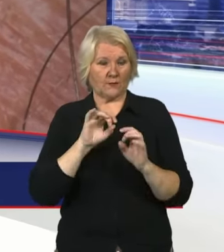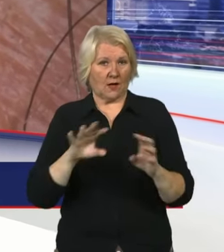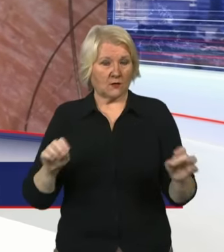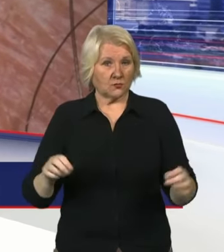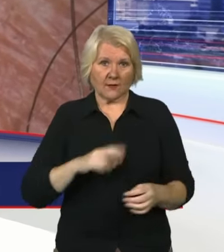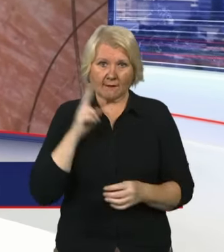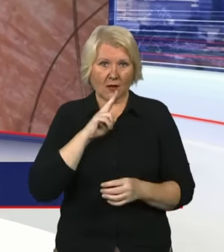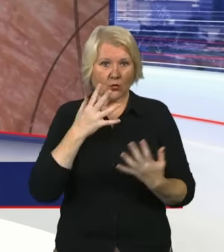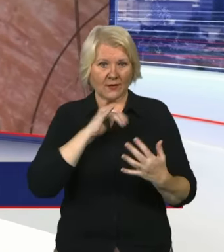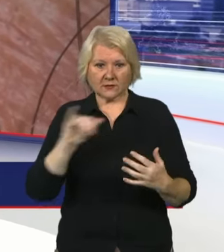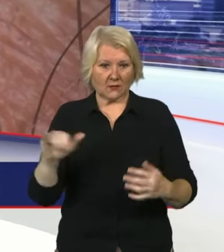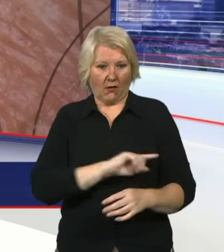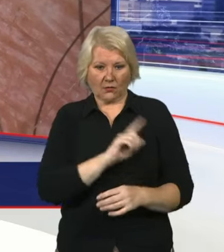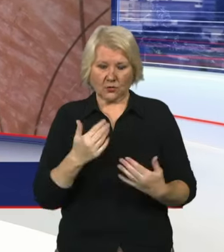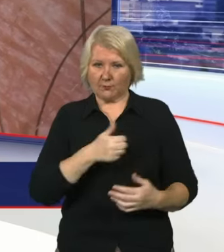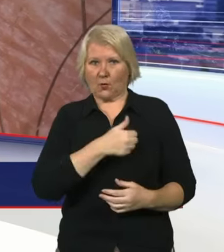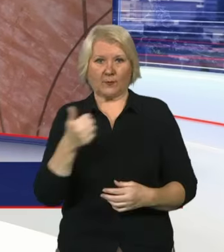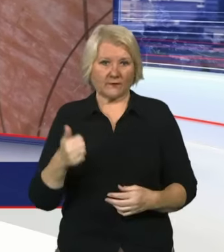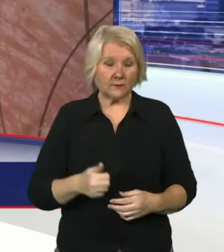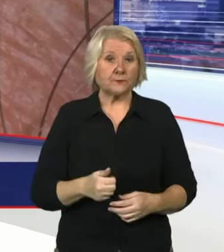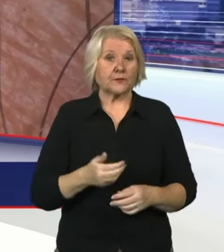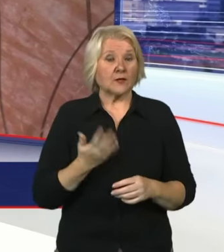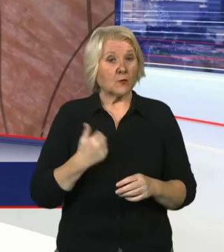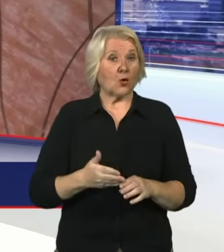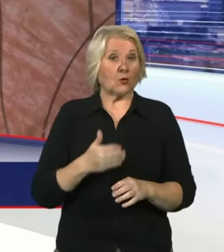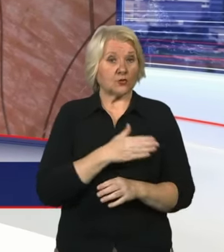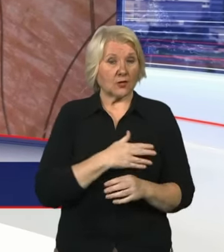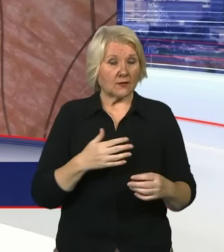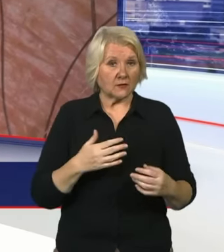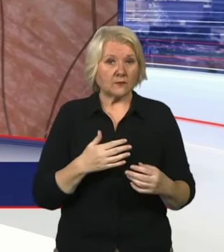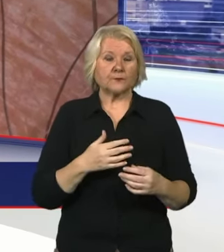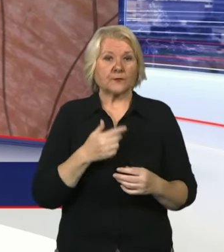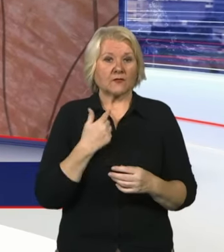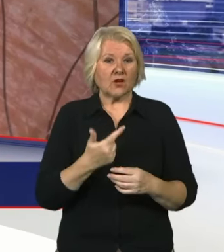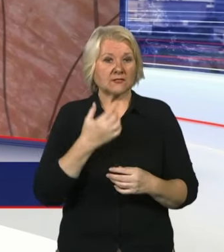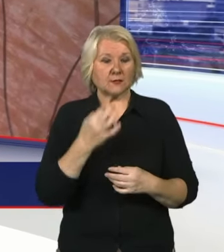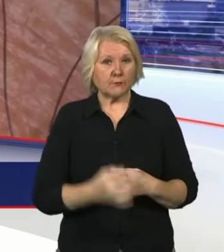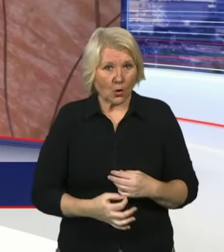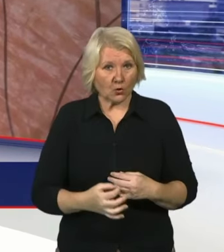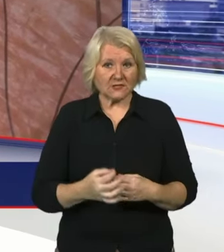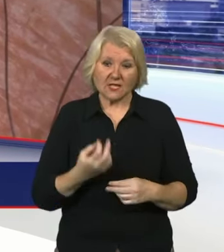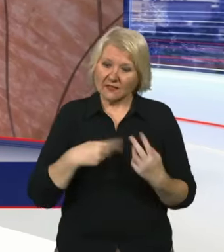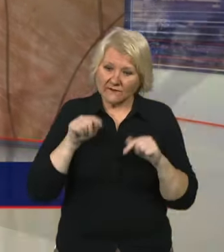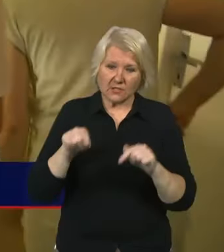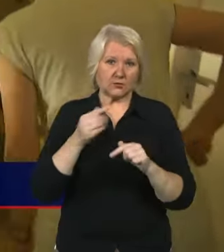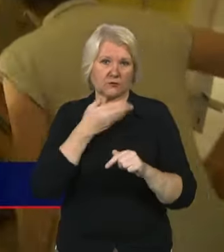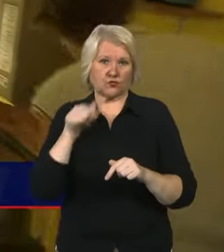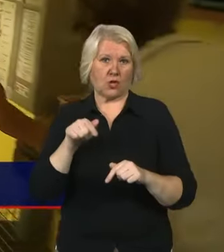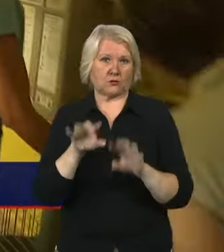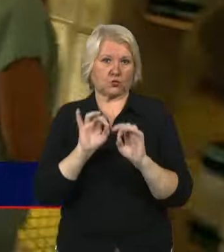za 10 let. V posledních letech byla pětina všech infikovaných v zemích Evropské unie právě v Česku.